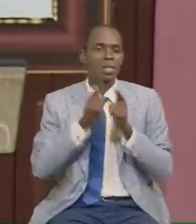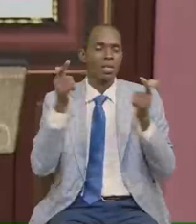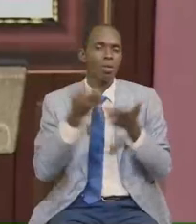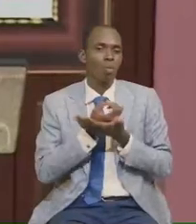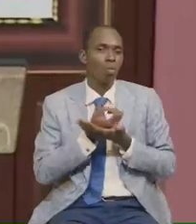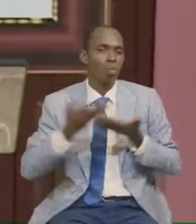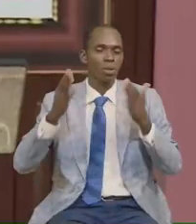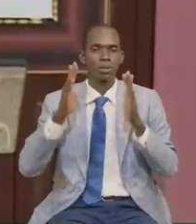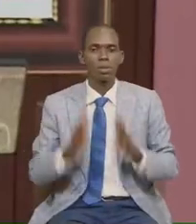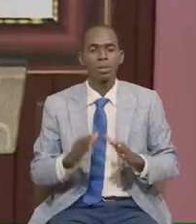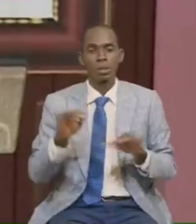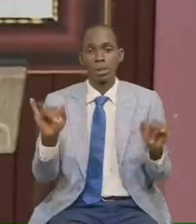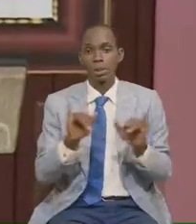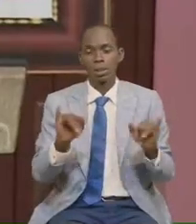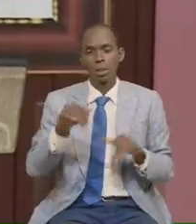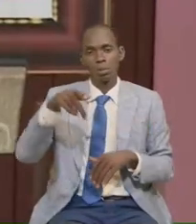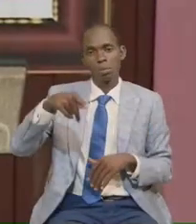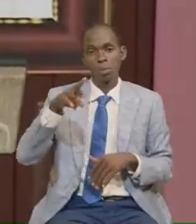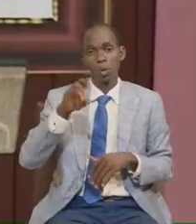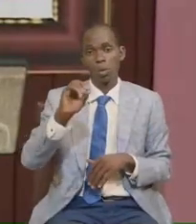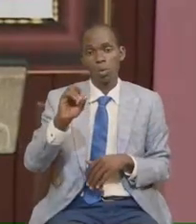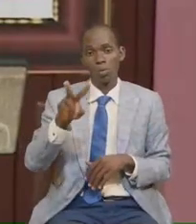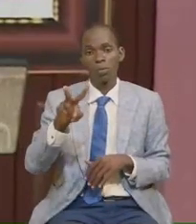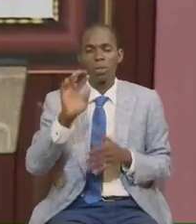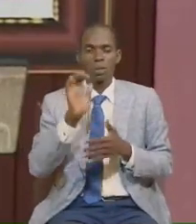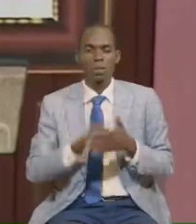Proverbe 14, 23.